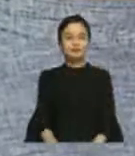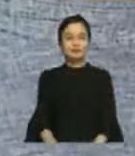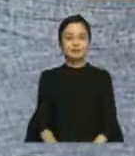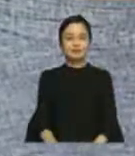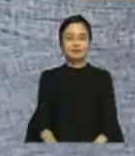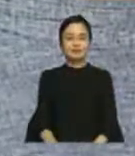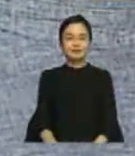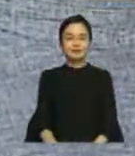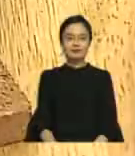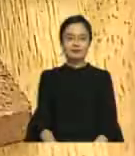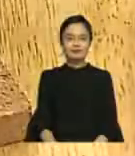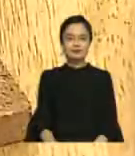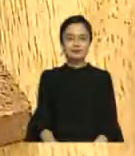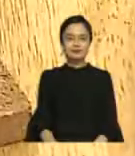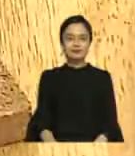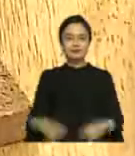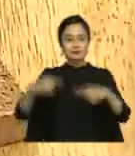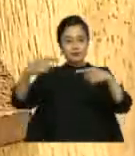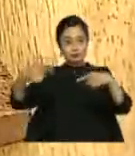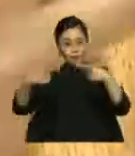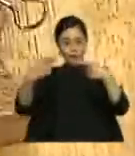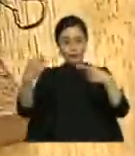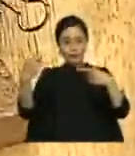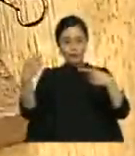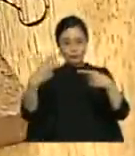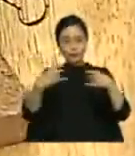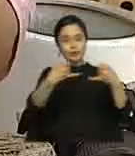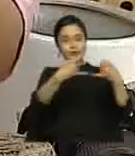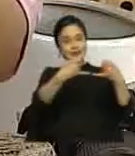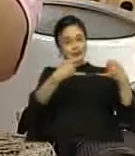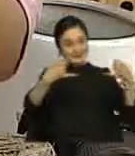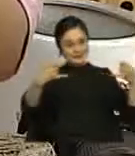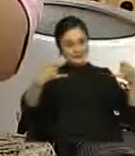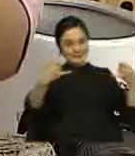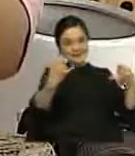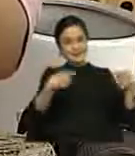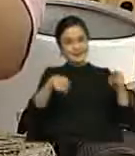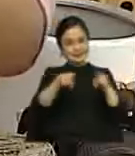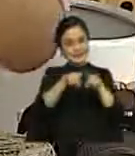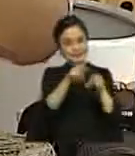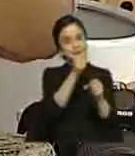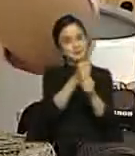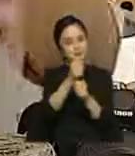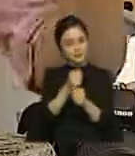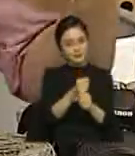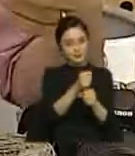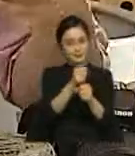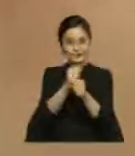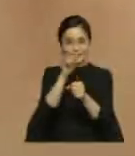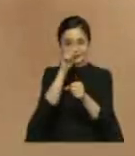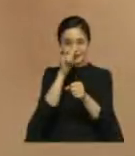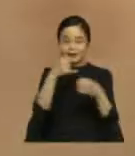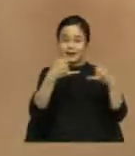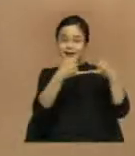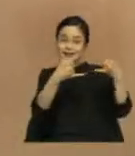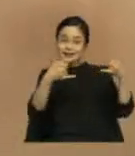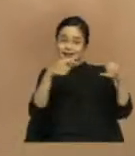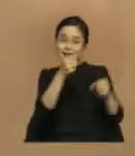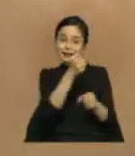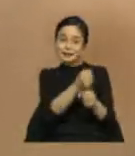청과 실, 그리고 종이를 엮어 만드는 북바인딩. 가장 중요한 재료 중 하나인 실은 네팔에서 만든